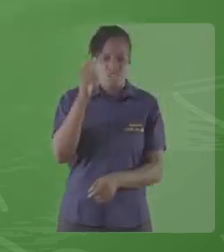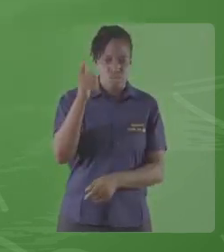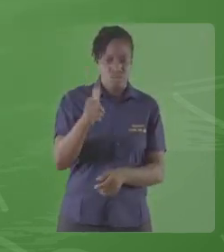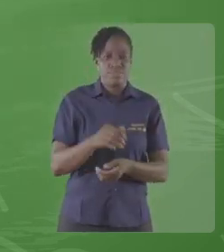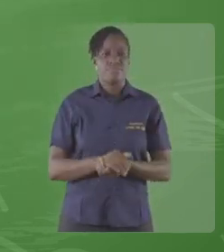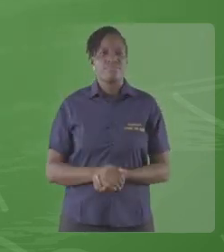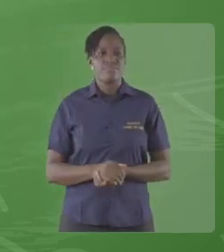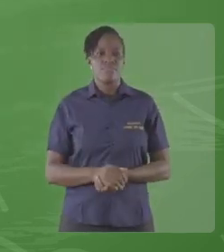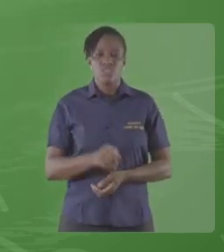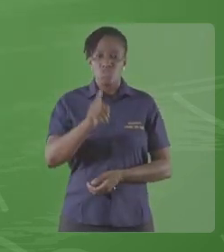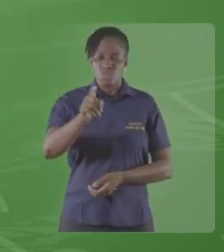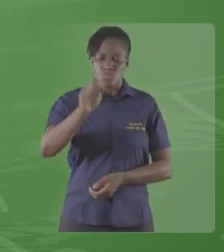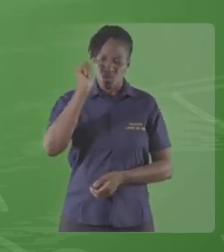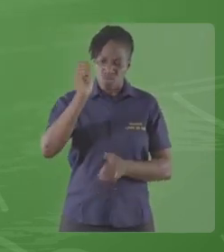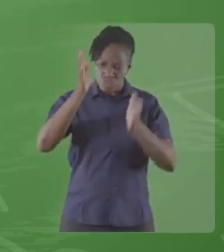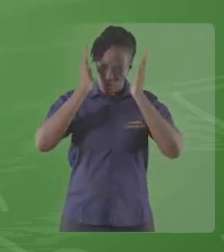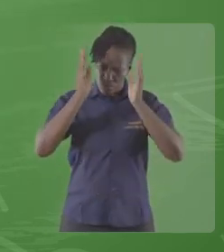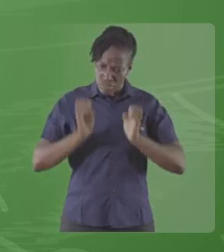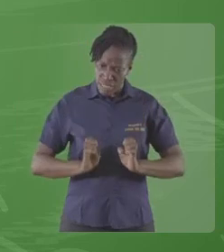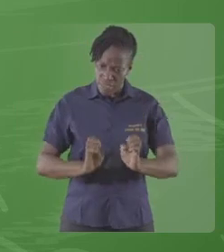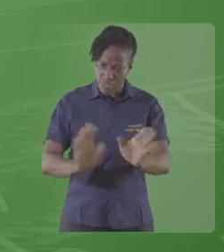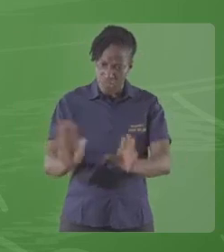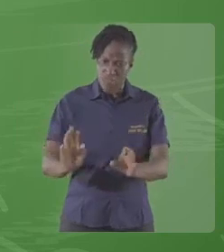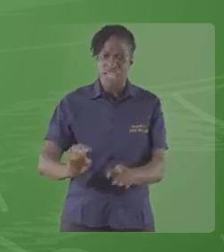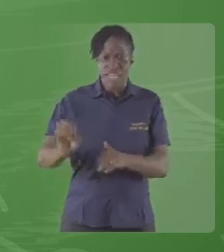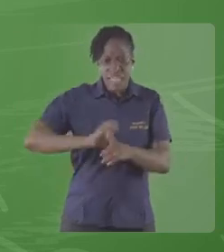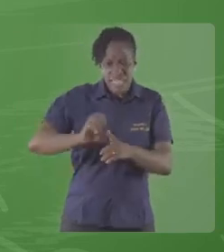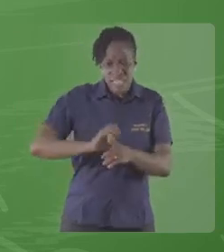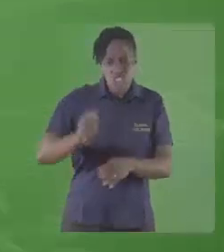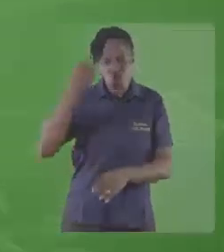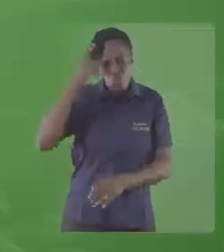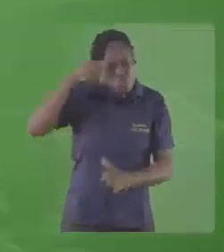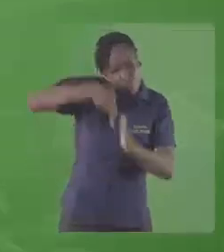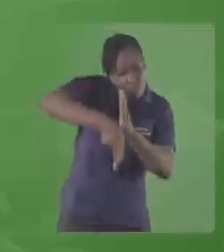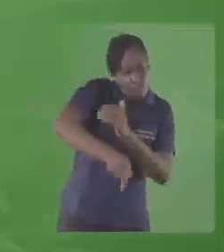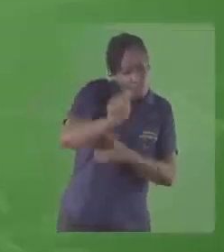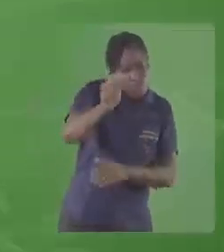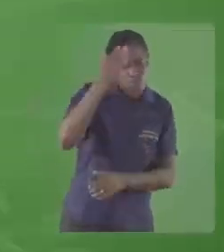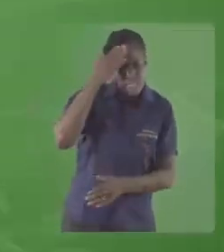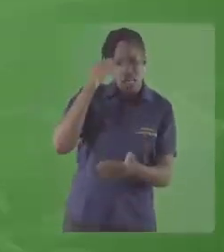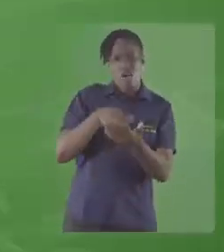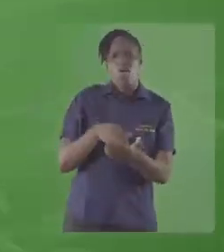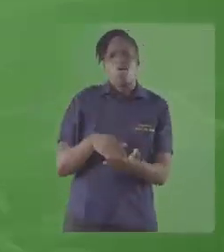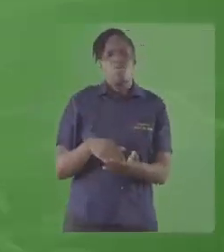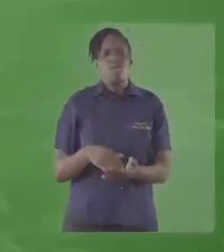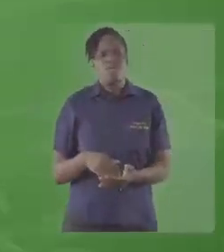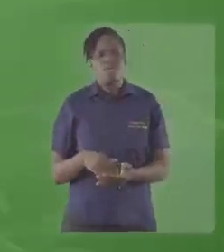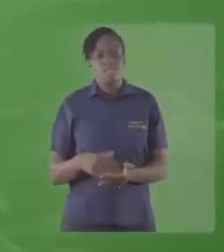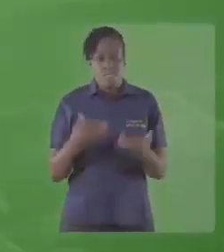Ne manquez pas de vous consacrer à ces exercices pour approfondir ce que nous venons de voir.